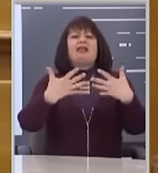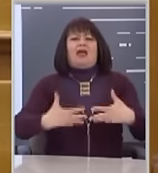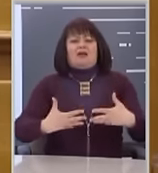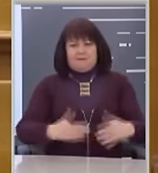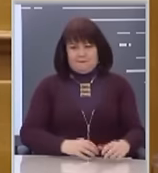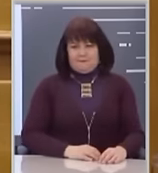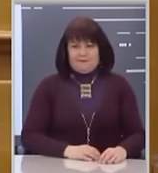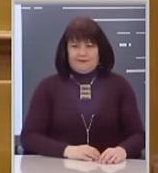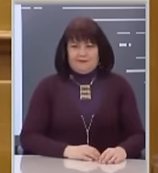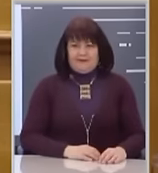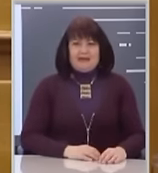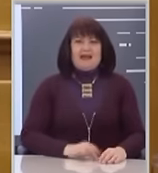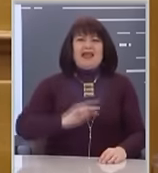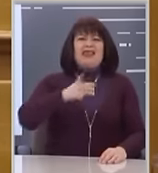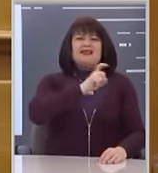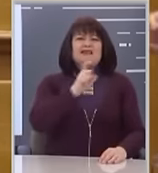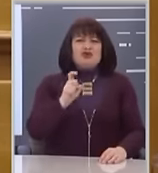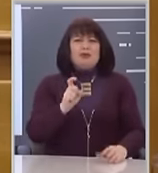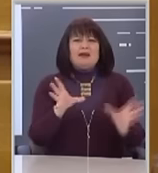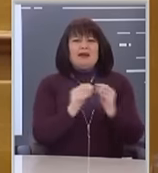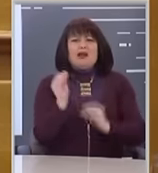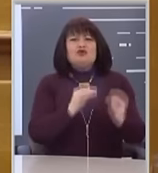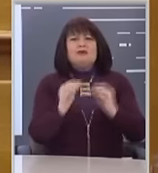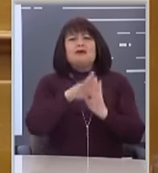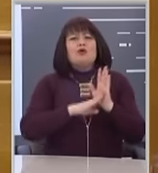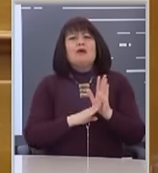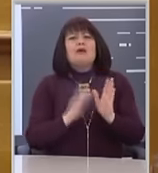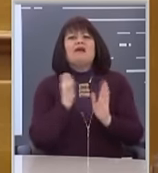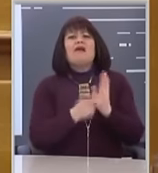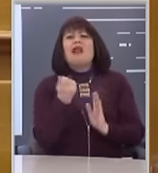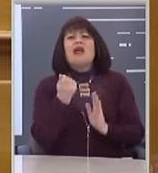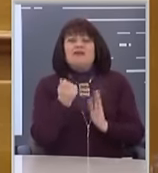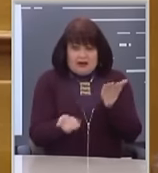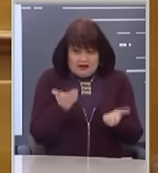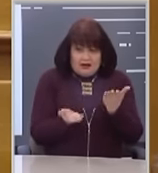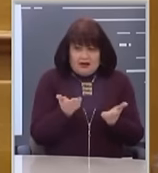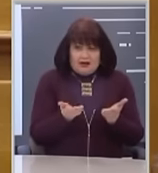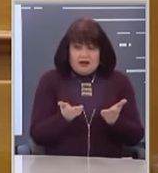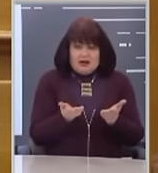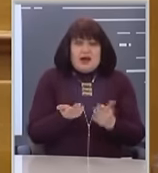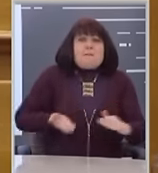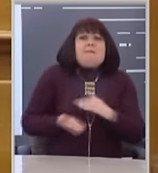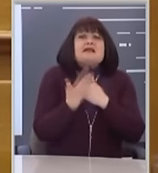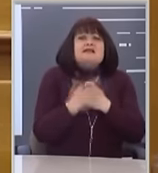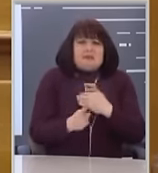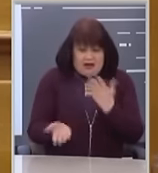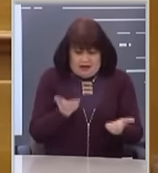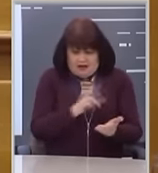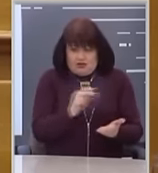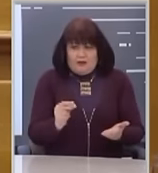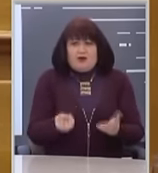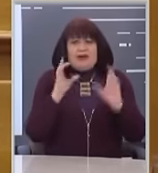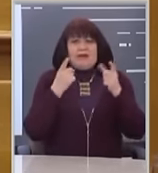με τα εκατομμύρια των μιζών για τα εξοπλιστικά προγράμματα, με μία μήνυση που έκαναν βουλευτές της